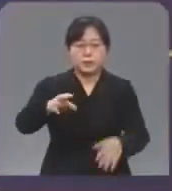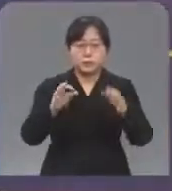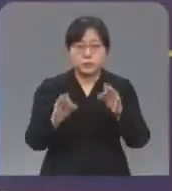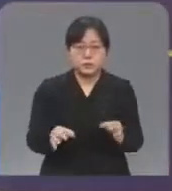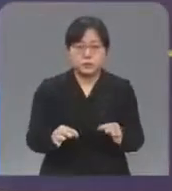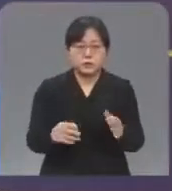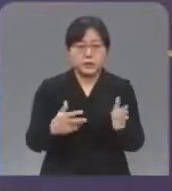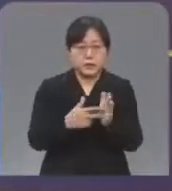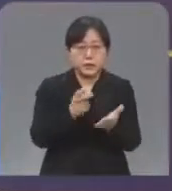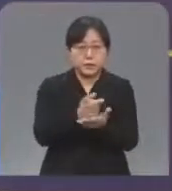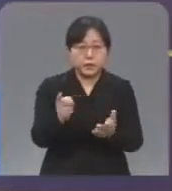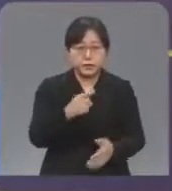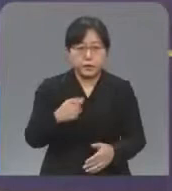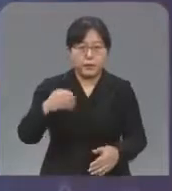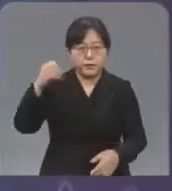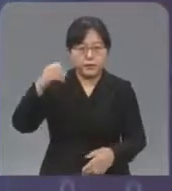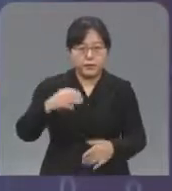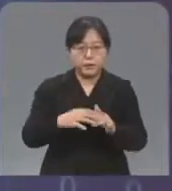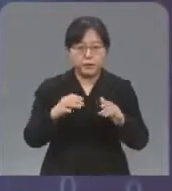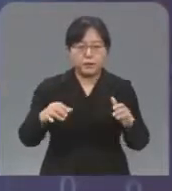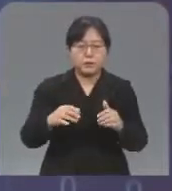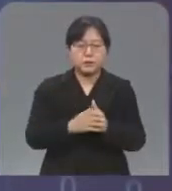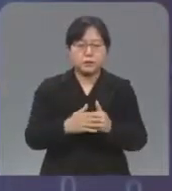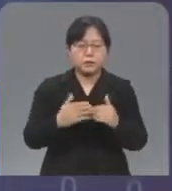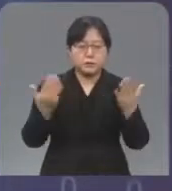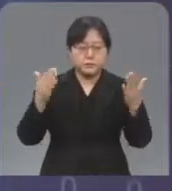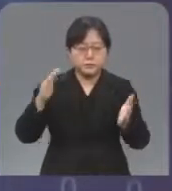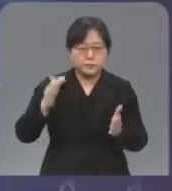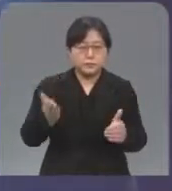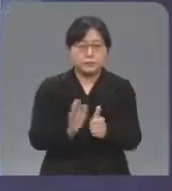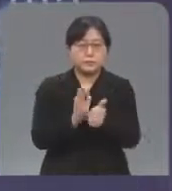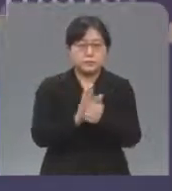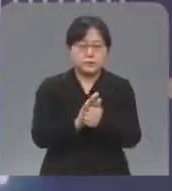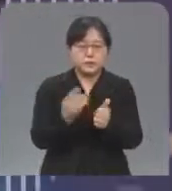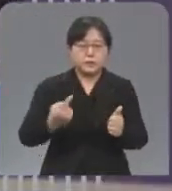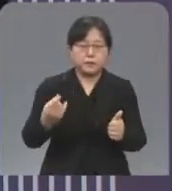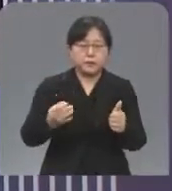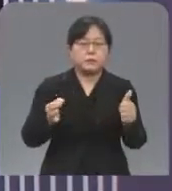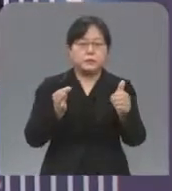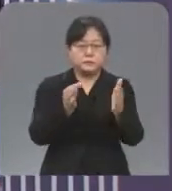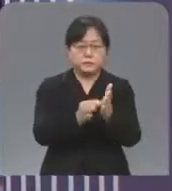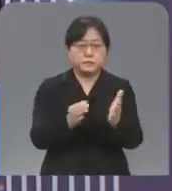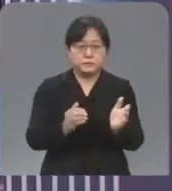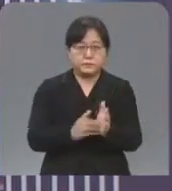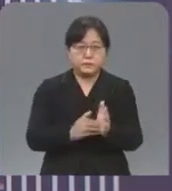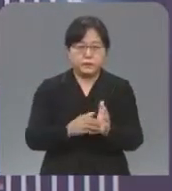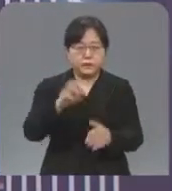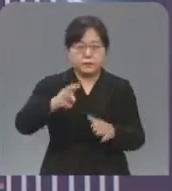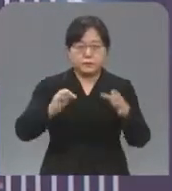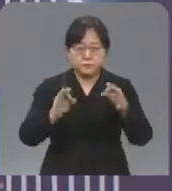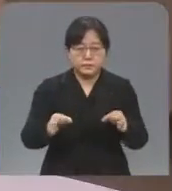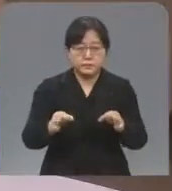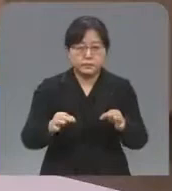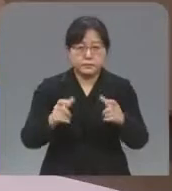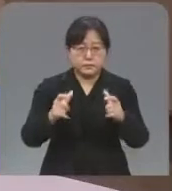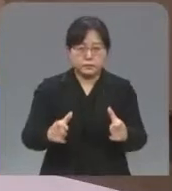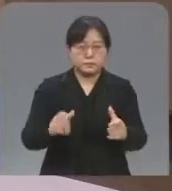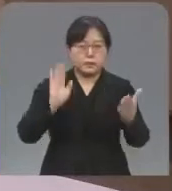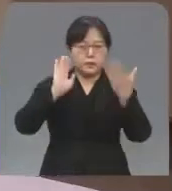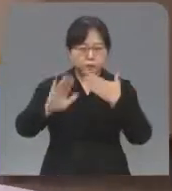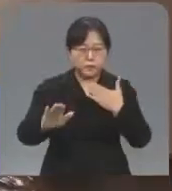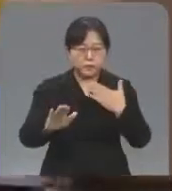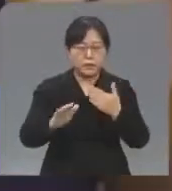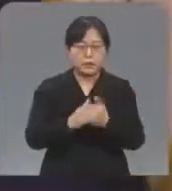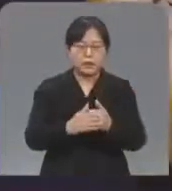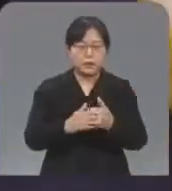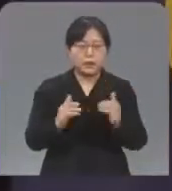광주은행이 재단법인 빛골 장학재단에 인재 육성 장학기금 1천만 원을 전달했습니다. 광주은행은 지역의 미래를